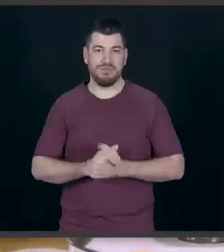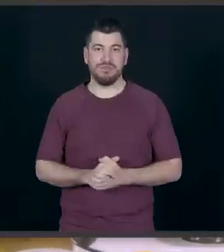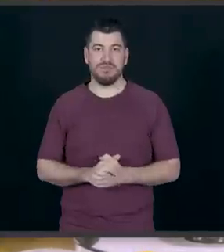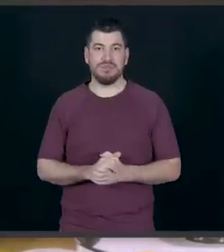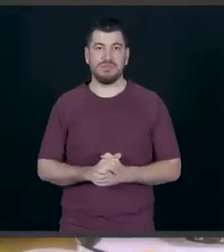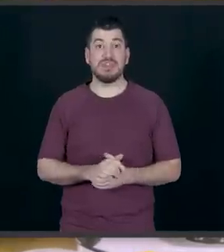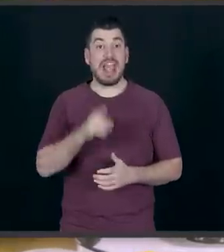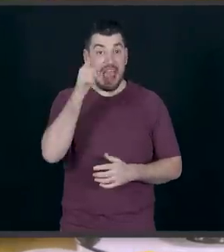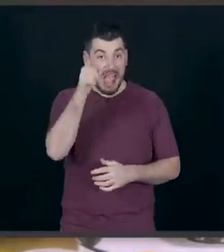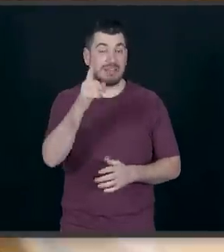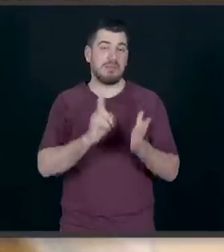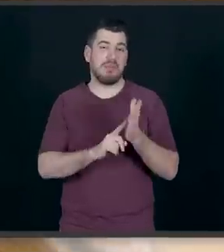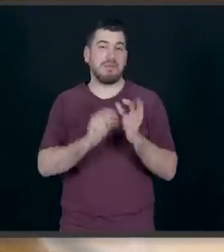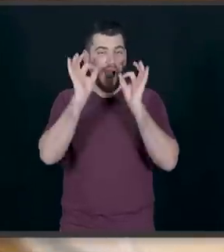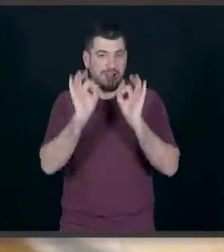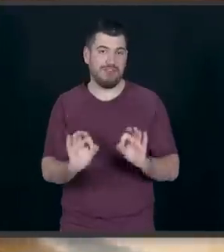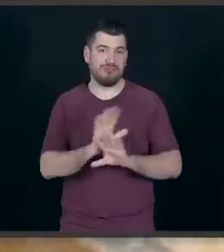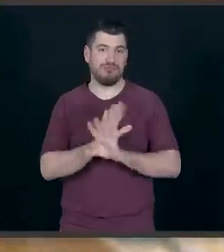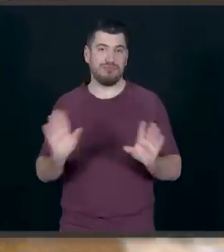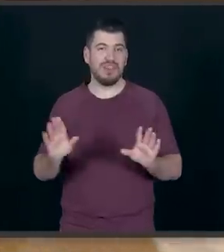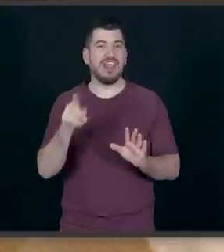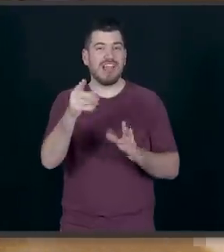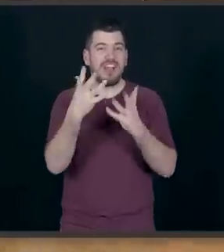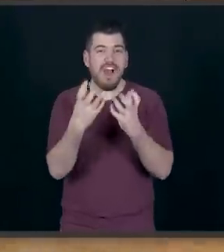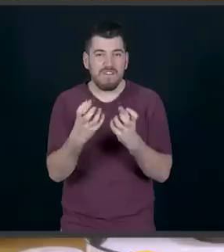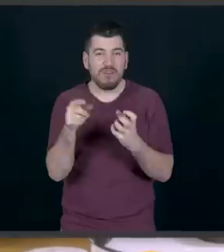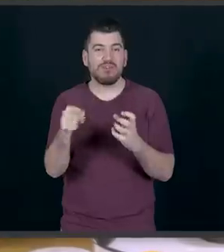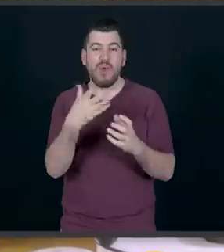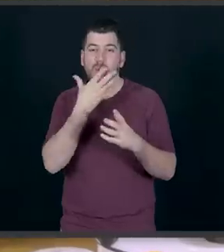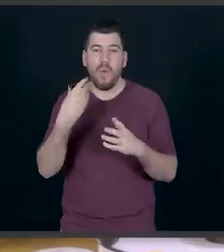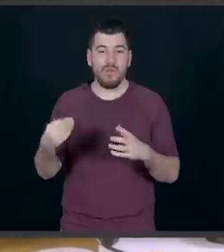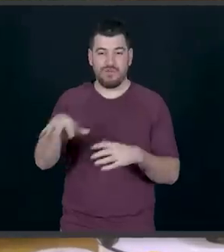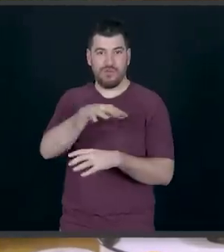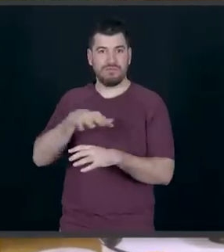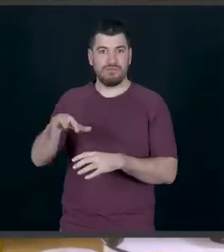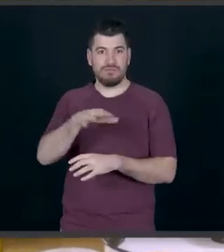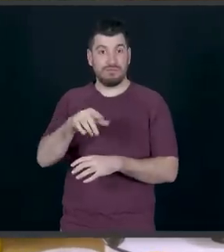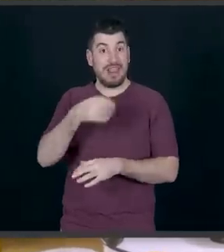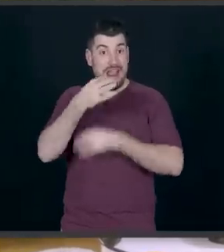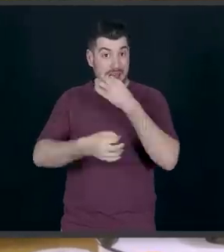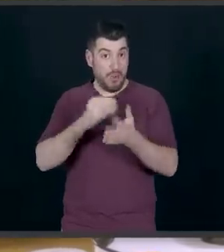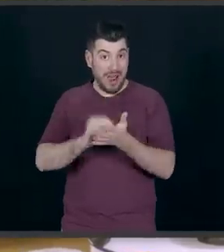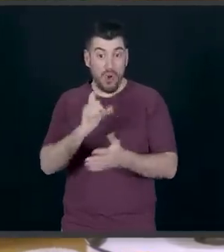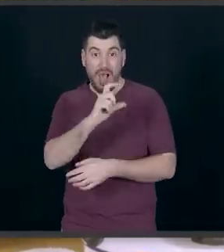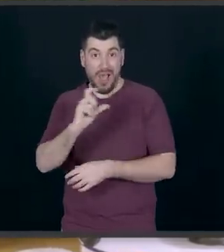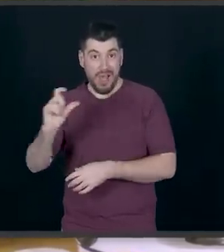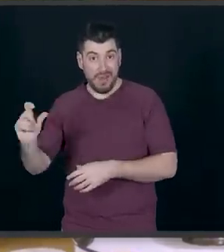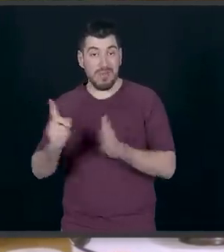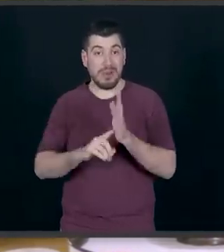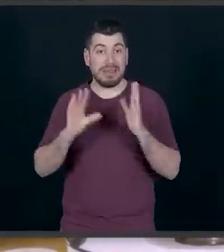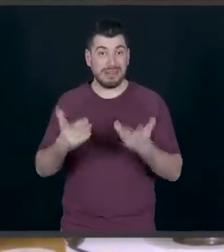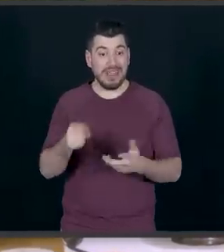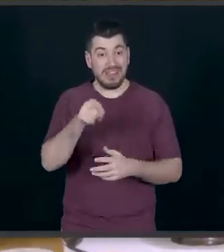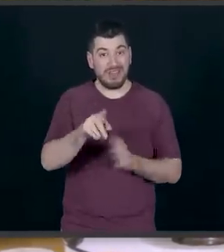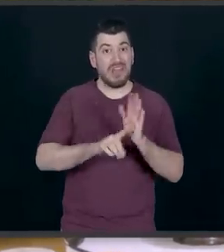Έτσι ακριβώς πρέπει να είναι. Τόσο αφράτο και τόσο ωραίο. Επαναλαμβάνω ότι τα αυγά καλό θα ήταν να είναι και αυτά